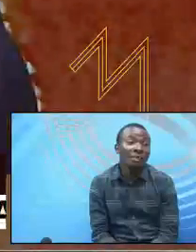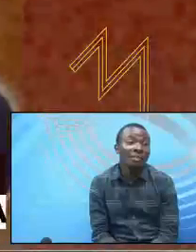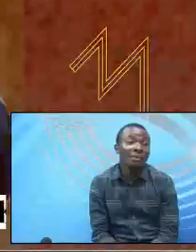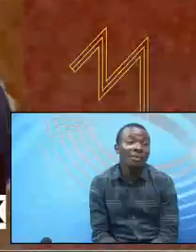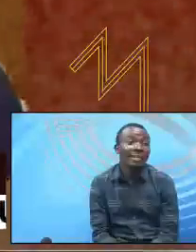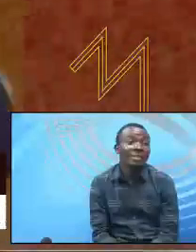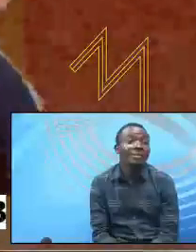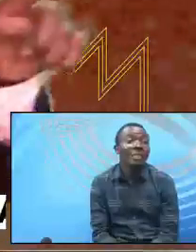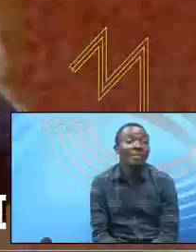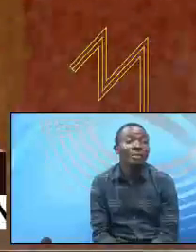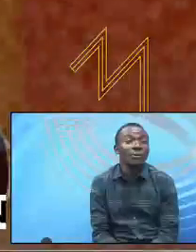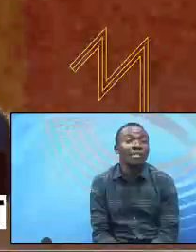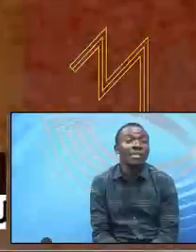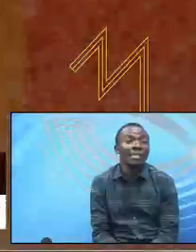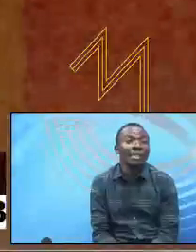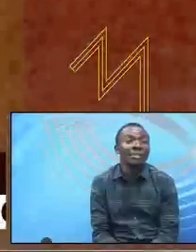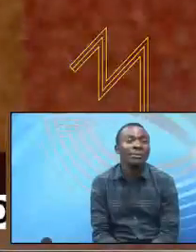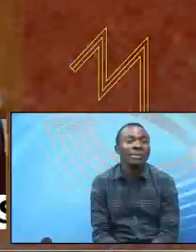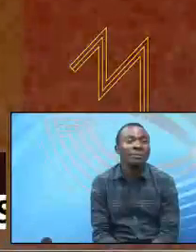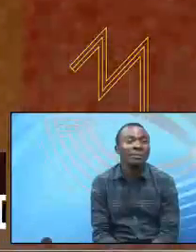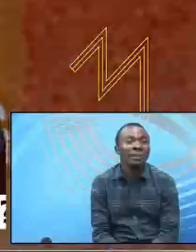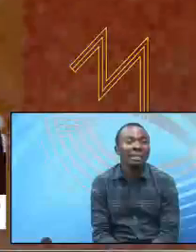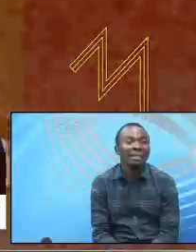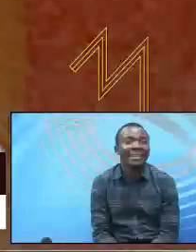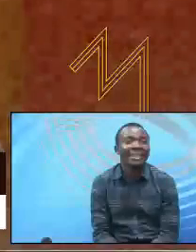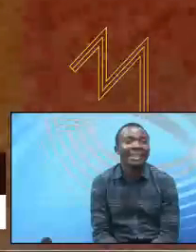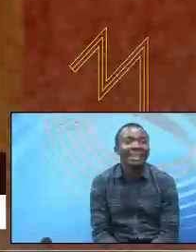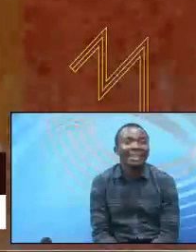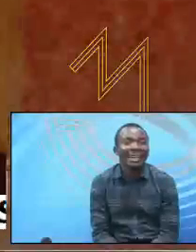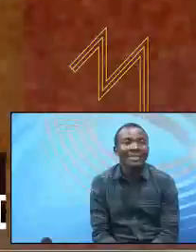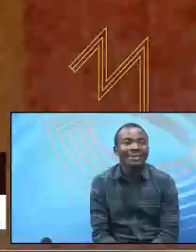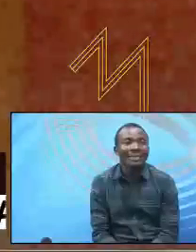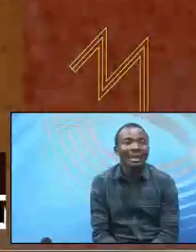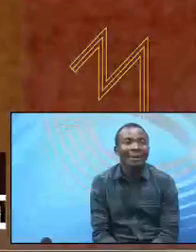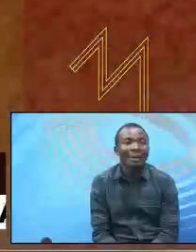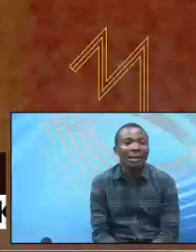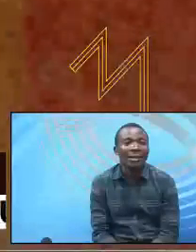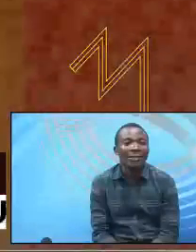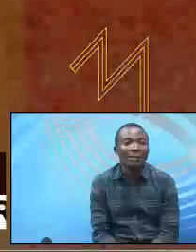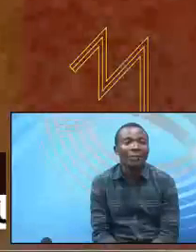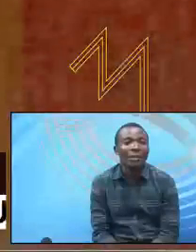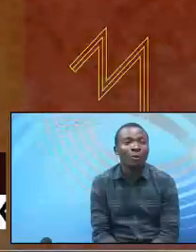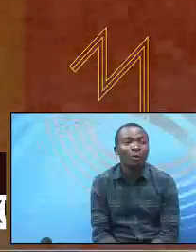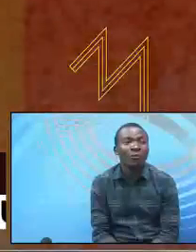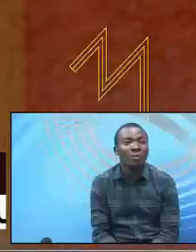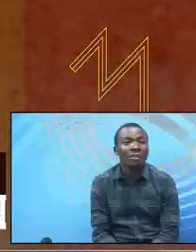bakadufasha kugira ngo natwe iyo myanzuro ihinduke mu rurimi rw'amarenga, natwe abafite ubumuga bwo kutumva no kutavuga